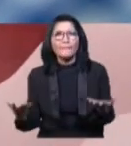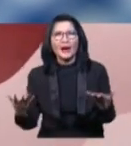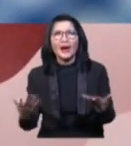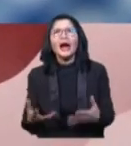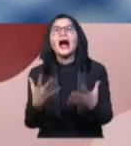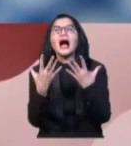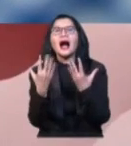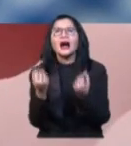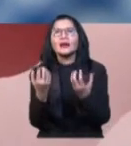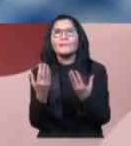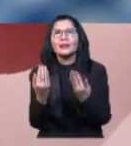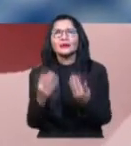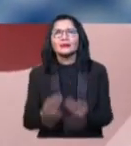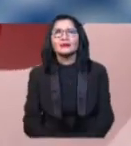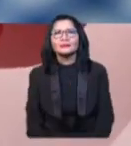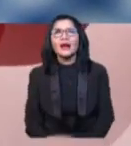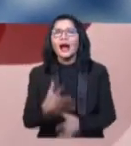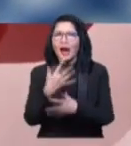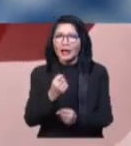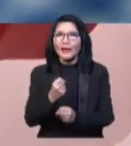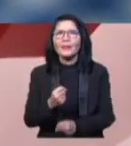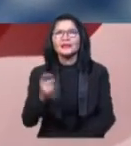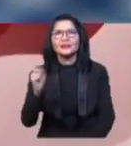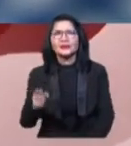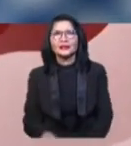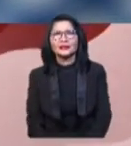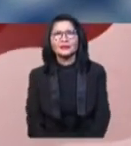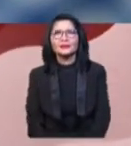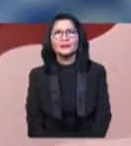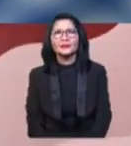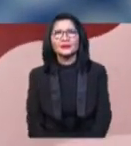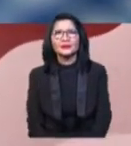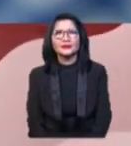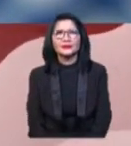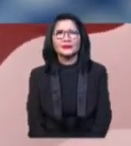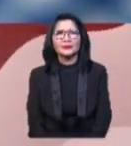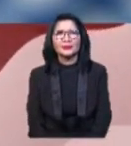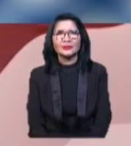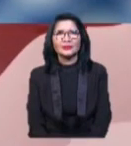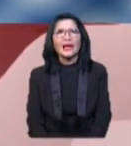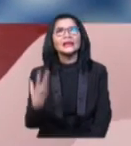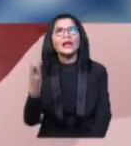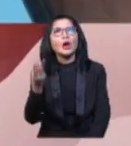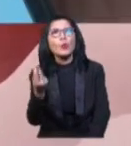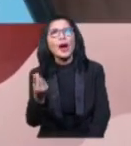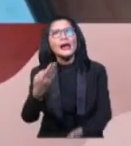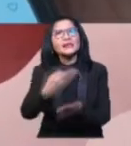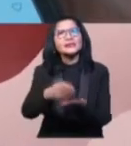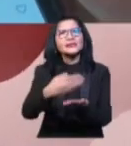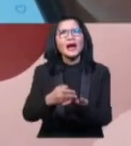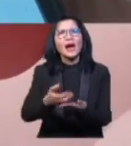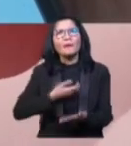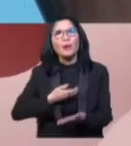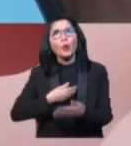sebuah harapan. Jadi sebenarnya yang tadi kita memutuskan, jadi kita sisa tabungan ini mau kita apakan, itu yang membuat